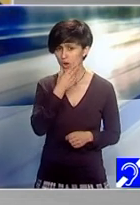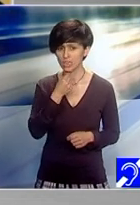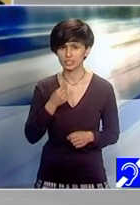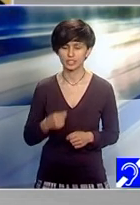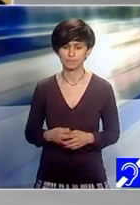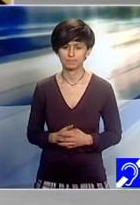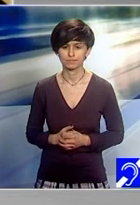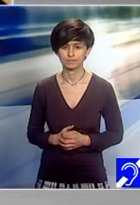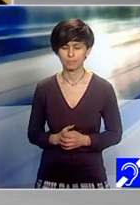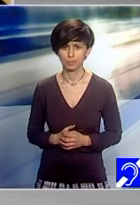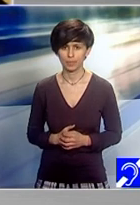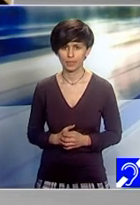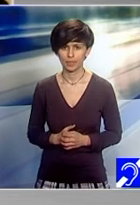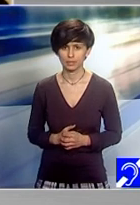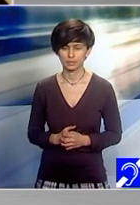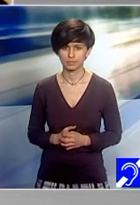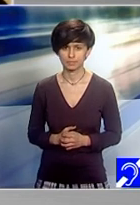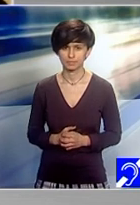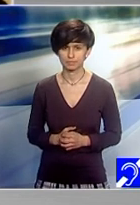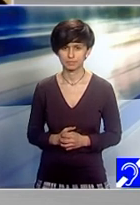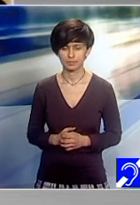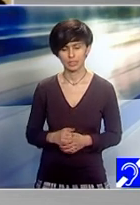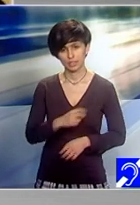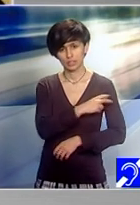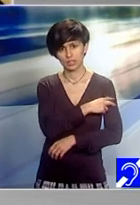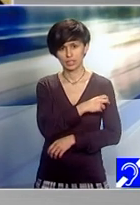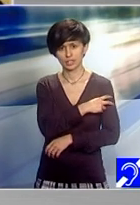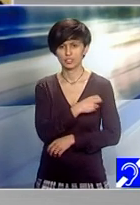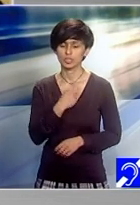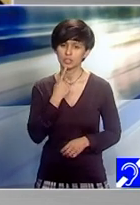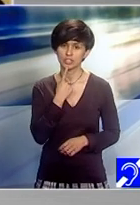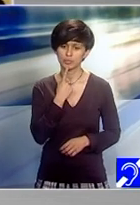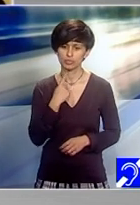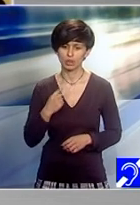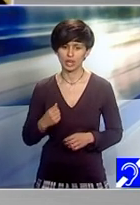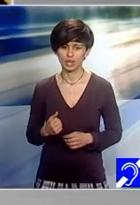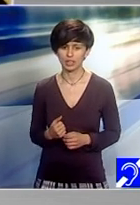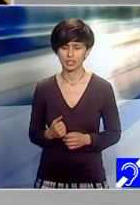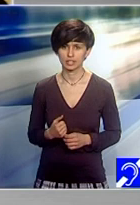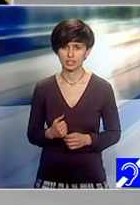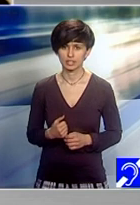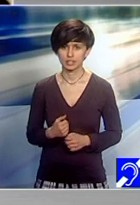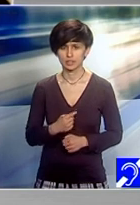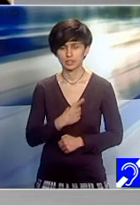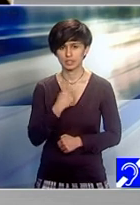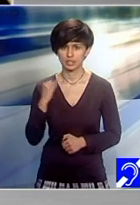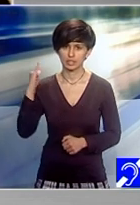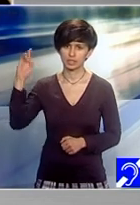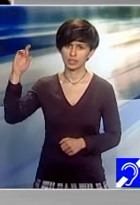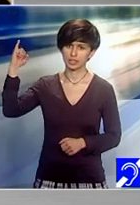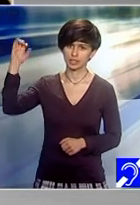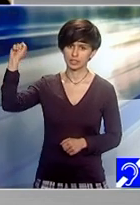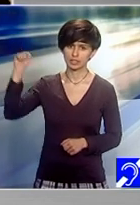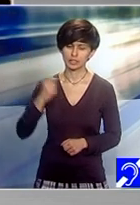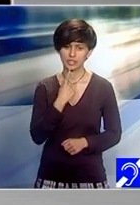mai avea de remarcat liceul din Timișoara, Liceul Iris de la Timișoara. De la